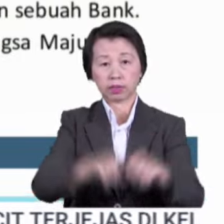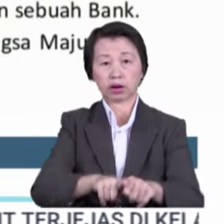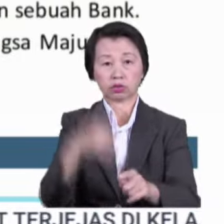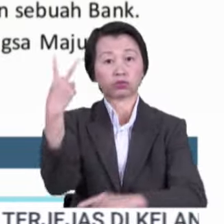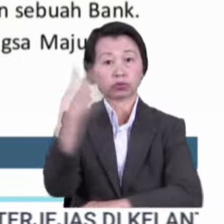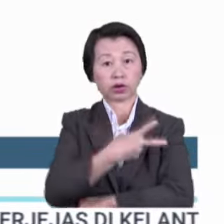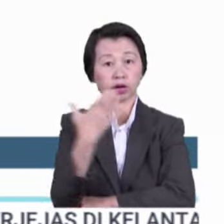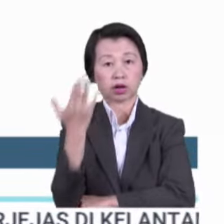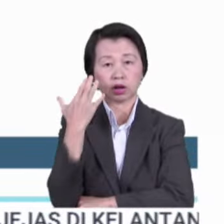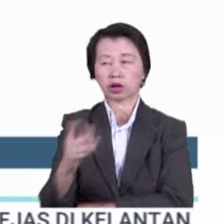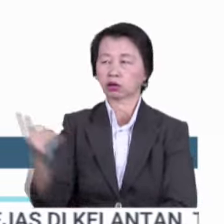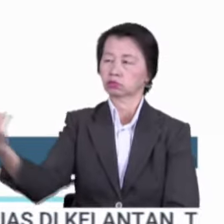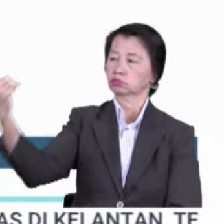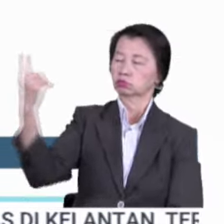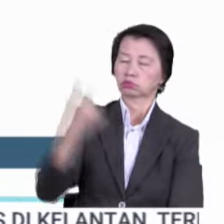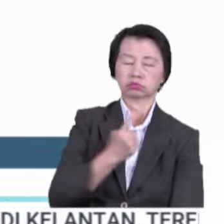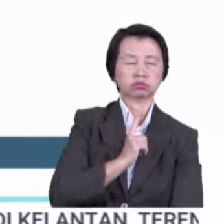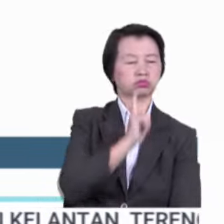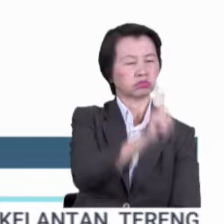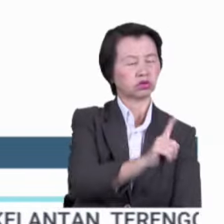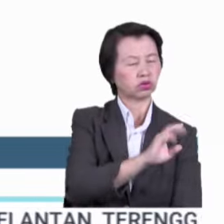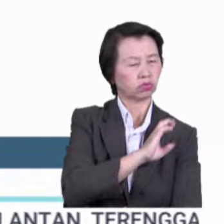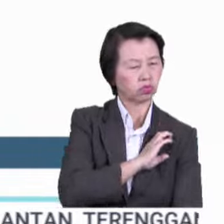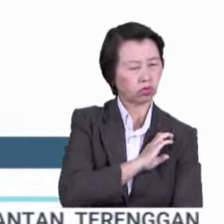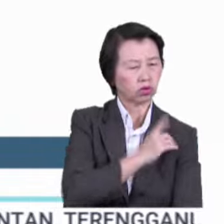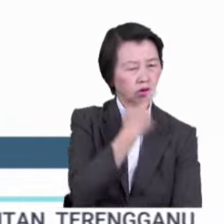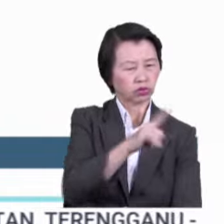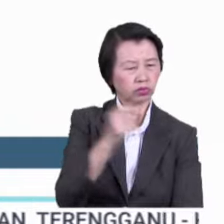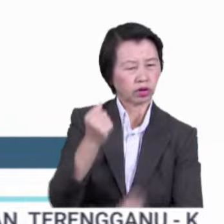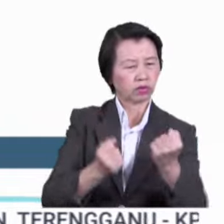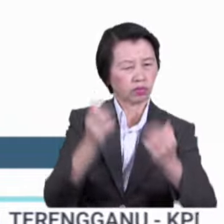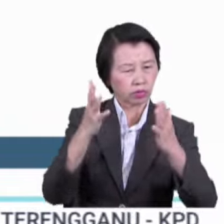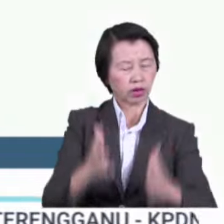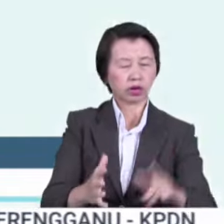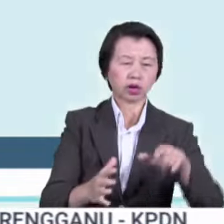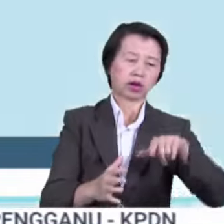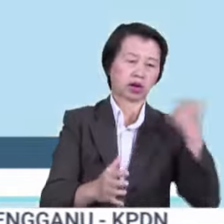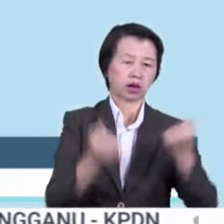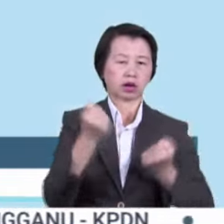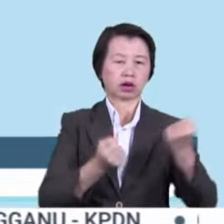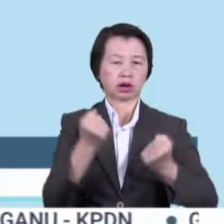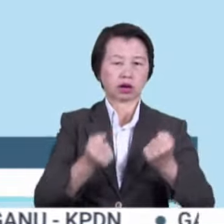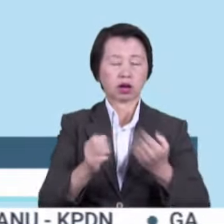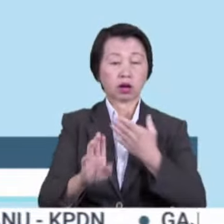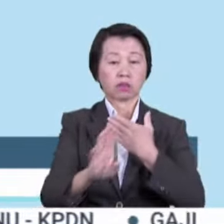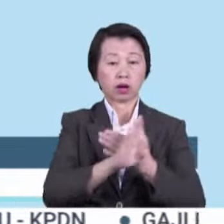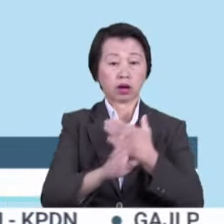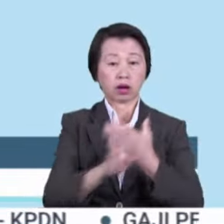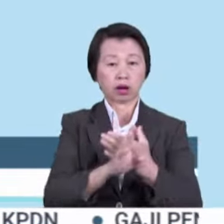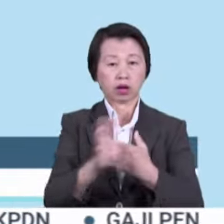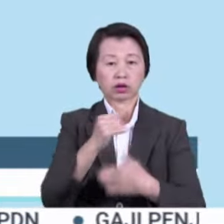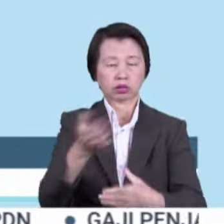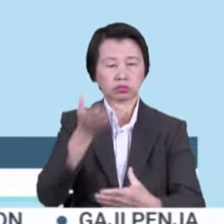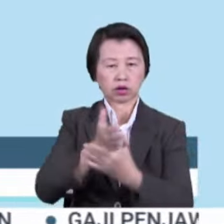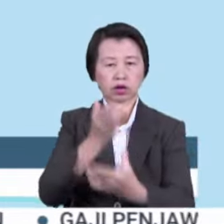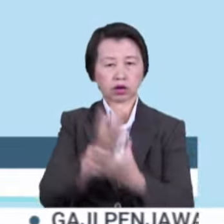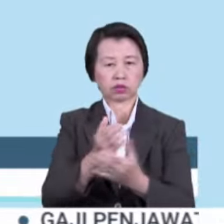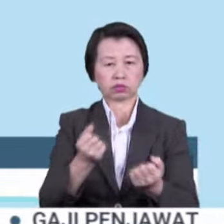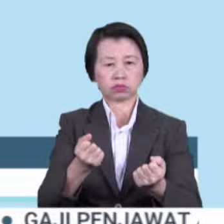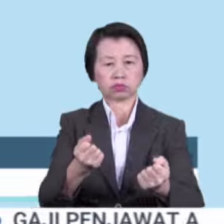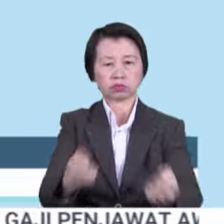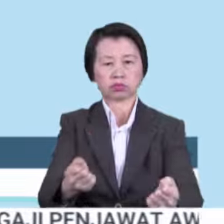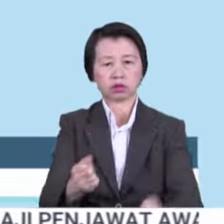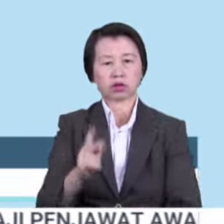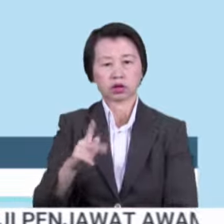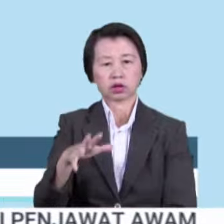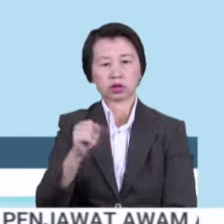suspek yang tampil Ke balai polisi secara berbahaya dan mengganggu perjalanannya